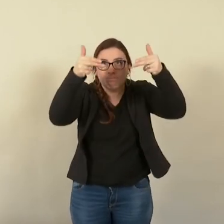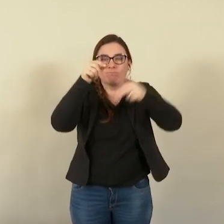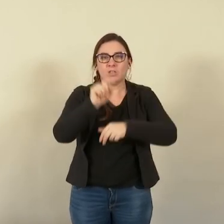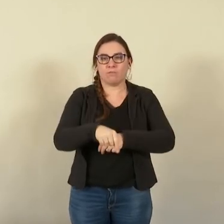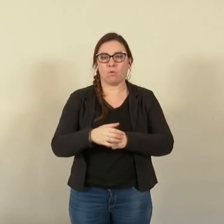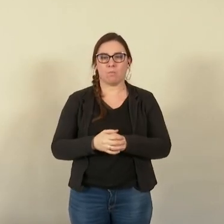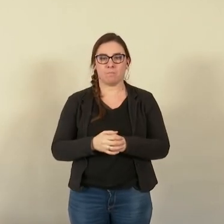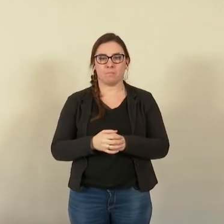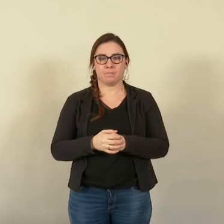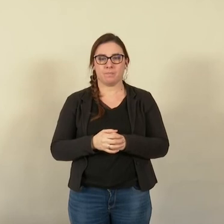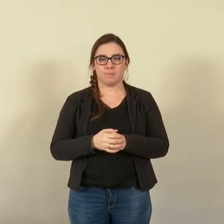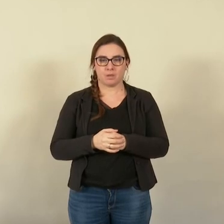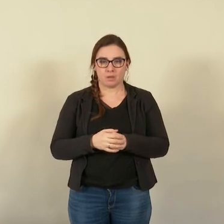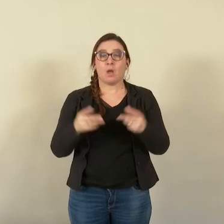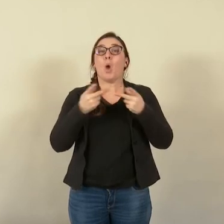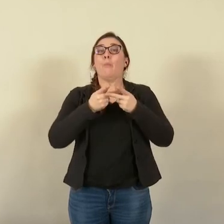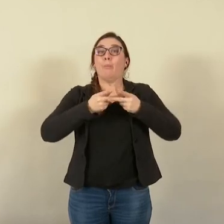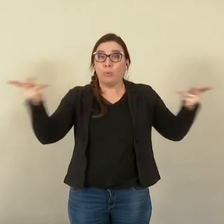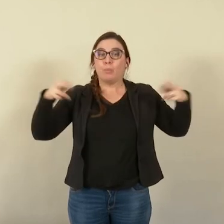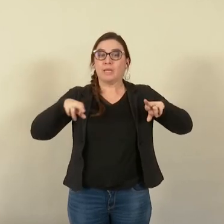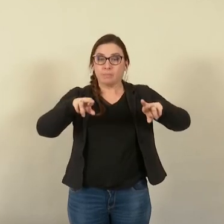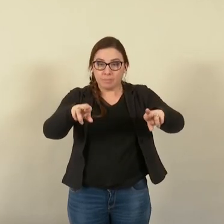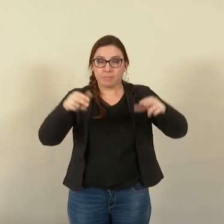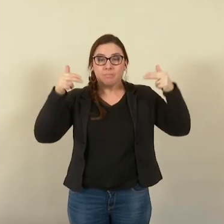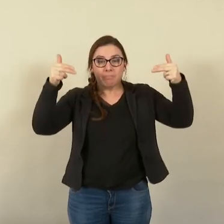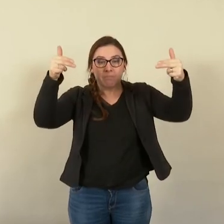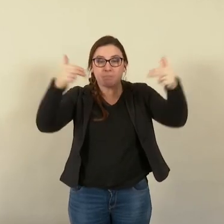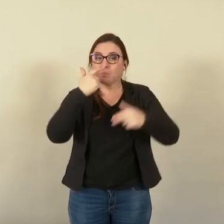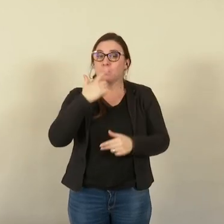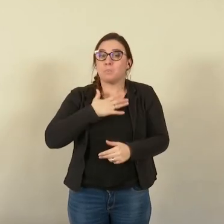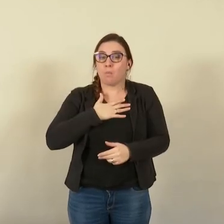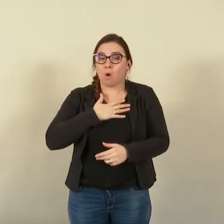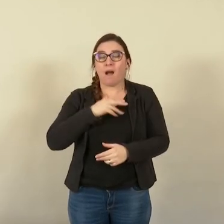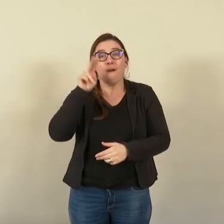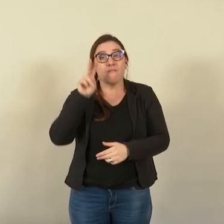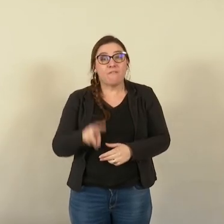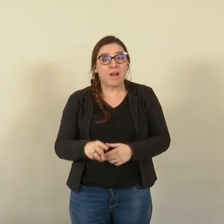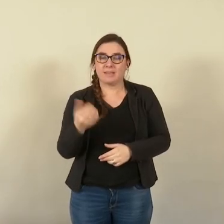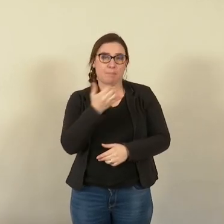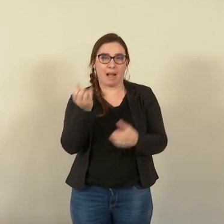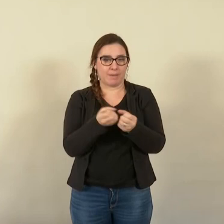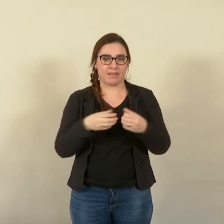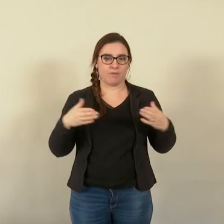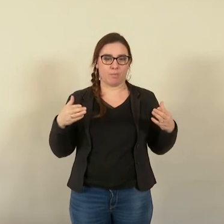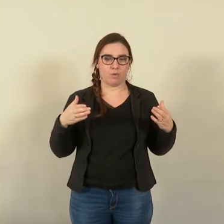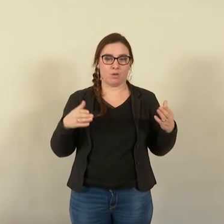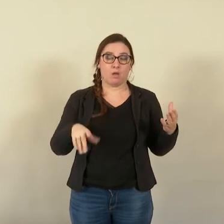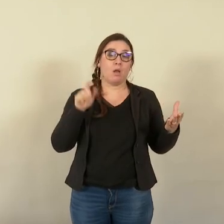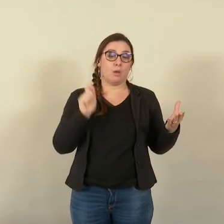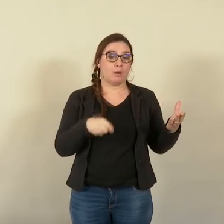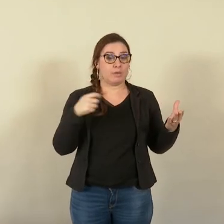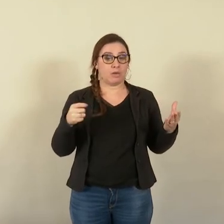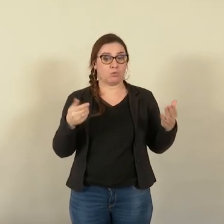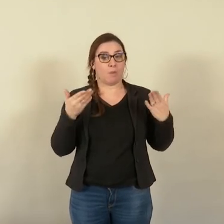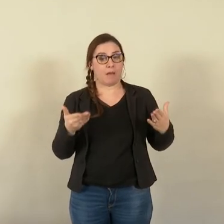euh la question des caméras dans l'espace public euh pour nous ne nous somes pas un axe pertinent de développement même si là aussi vous le voyez il y a des